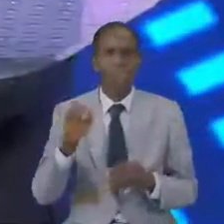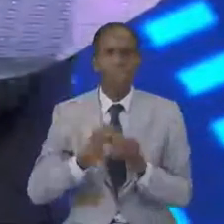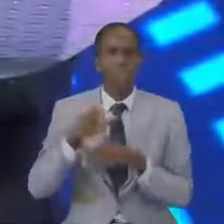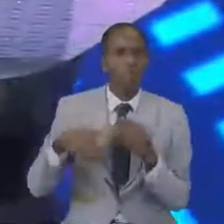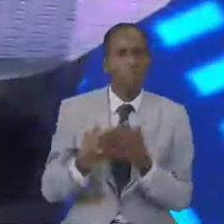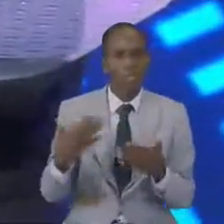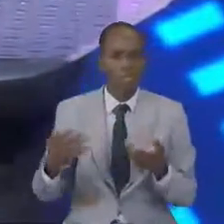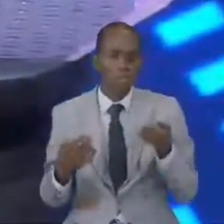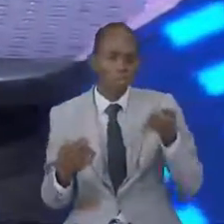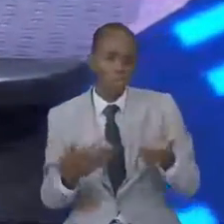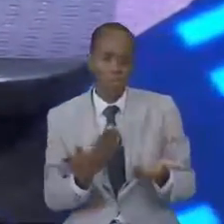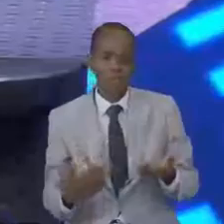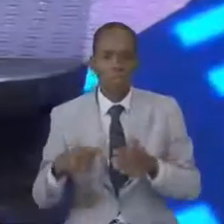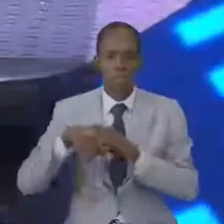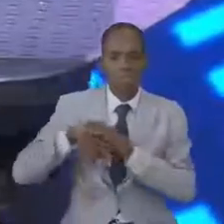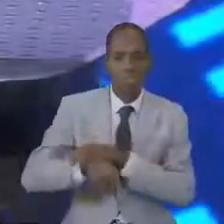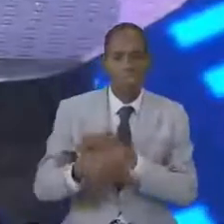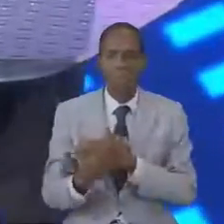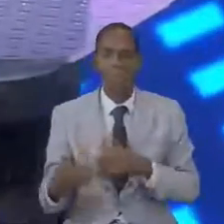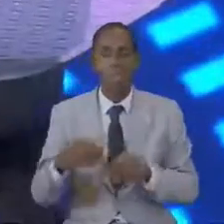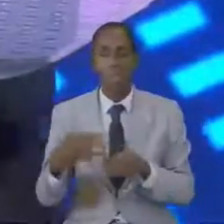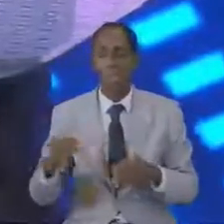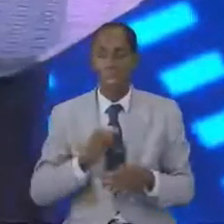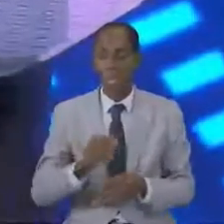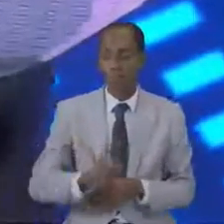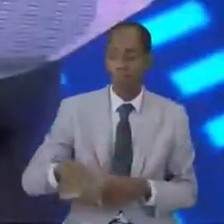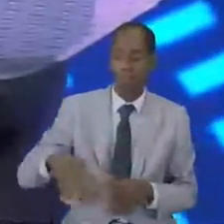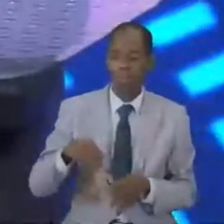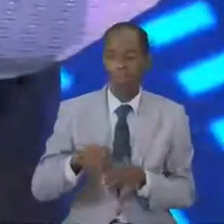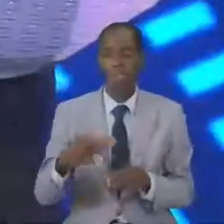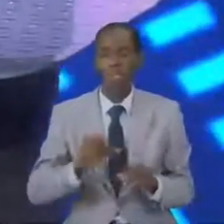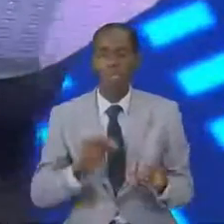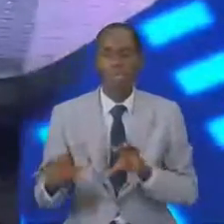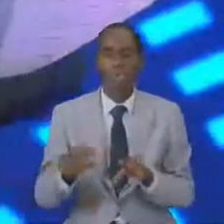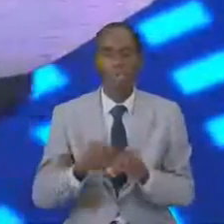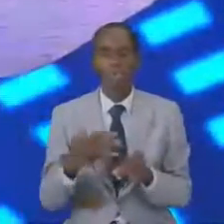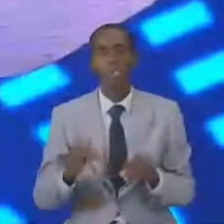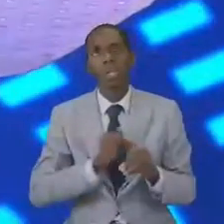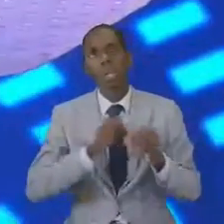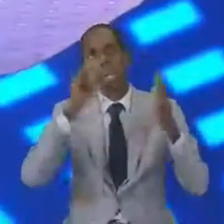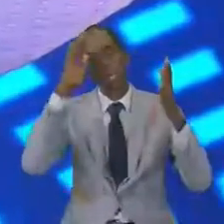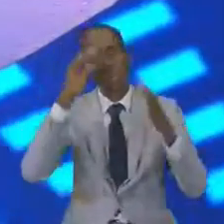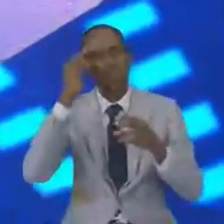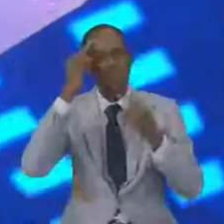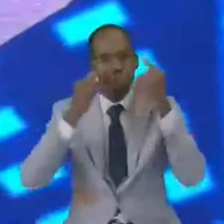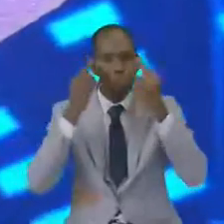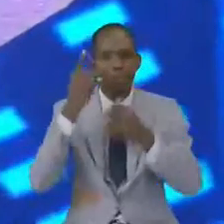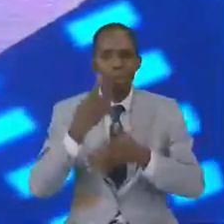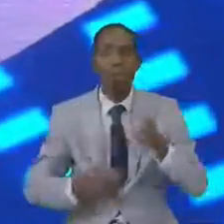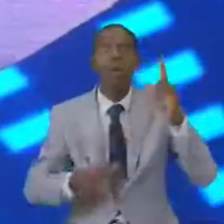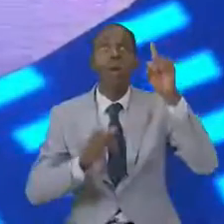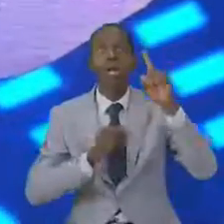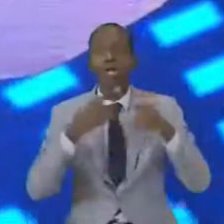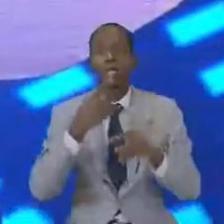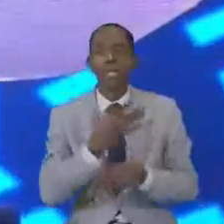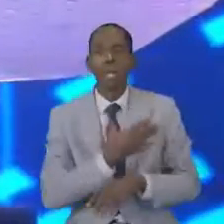dans les petites dans les grandes dans les choses que je sème dans le show que je fais dans le jeu que j'espère comprendre ce